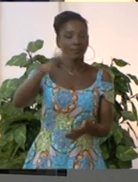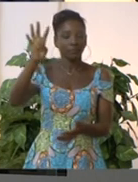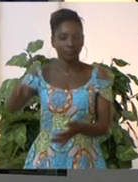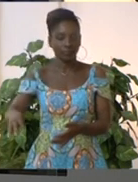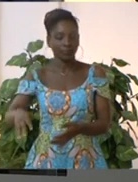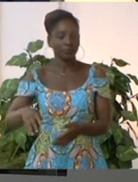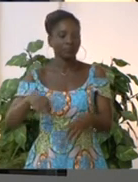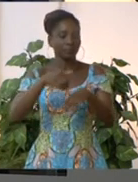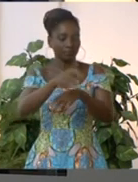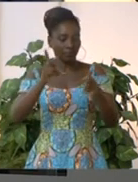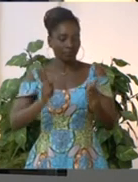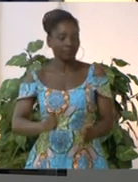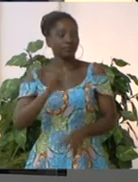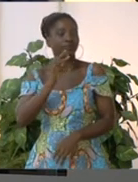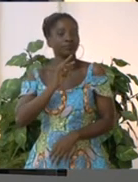votants